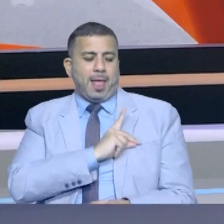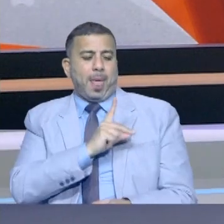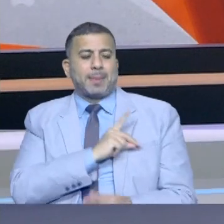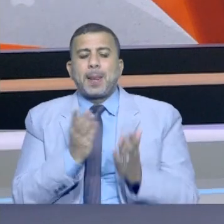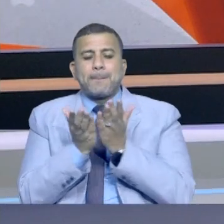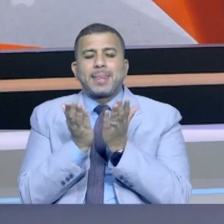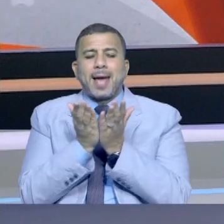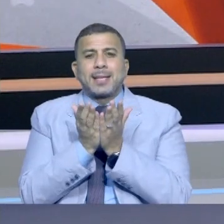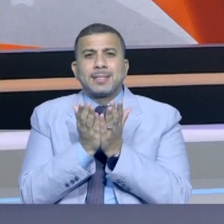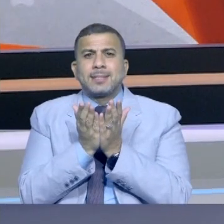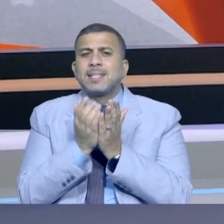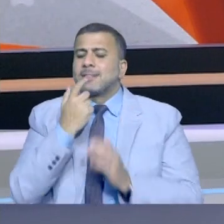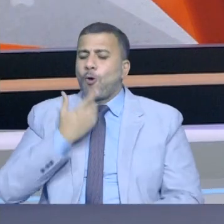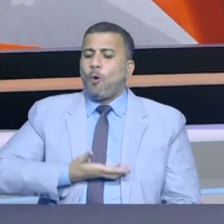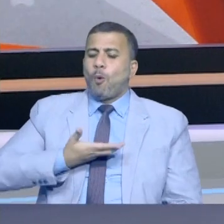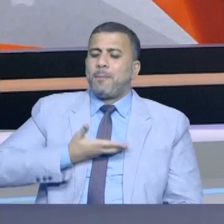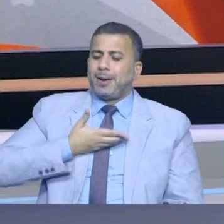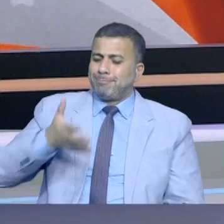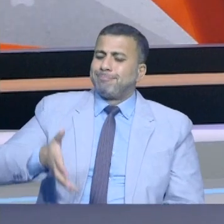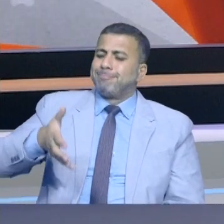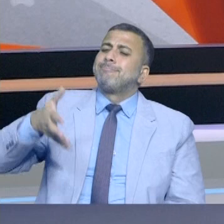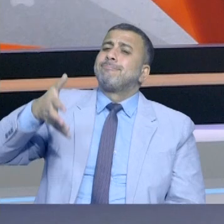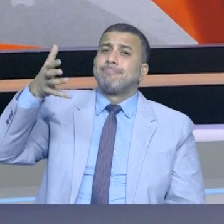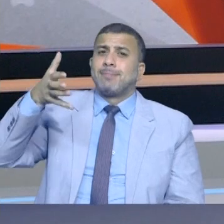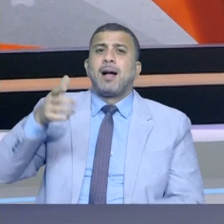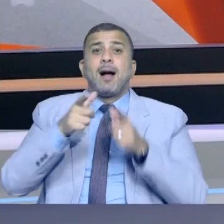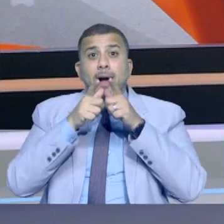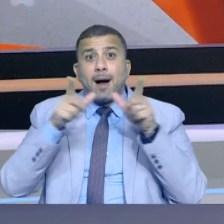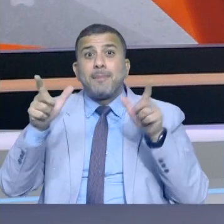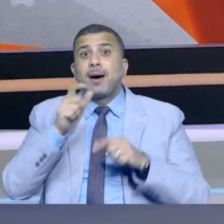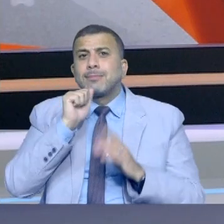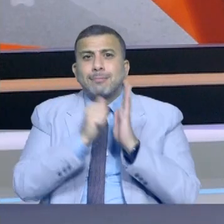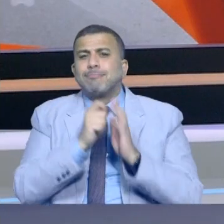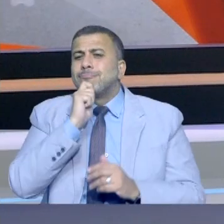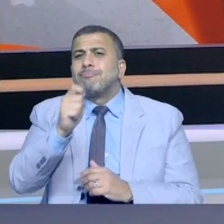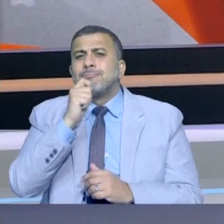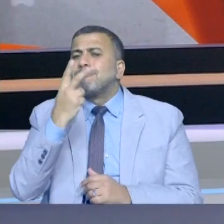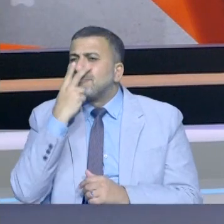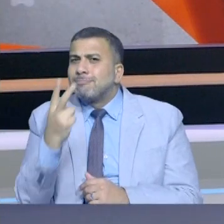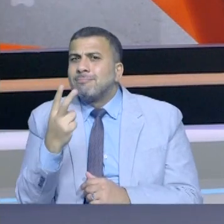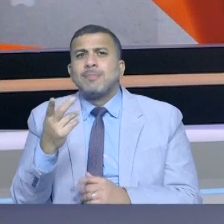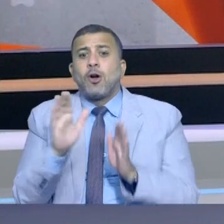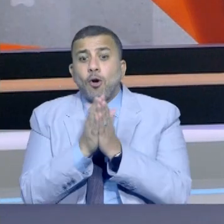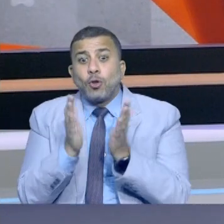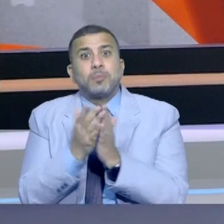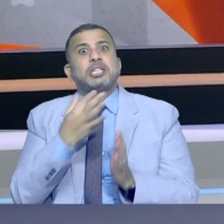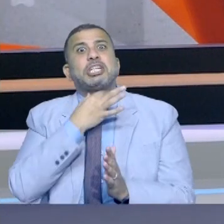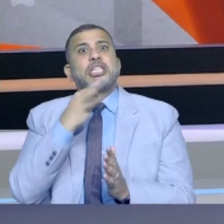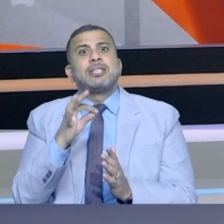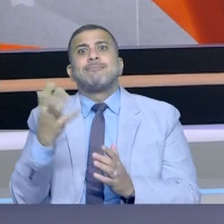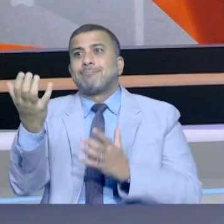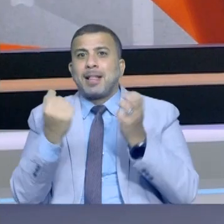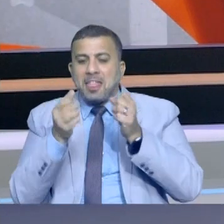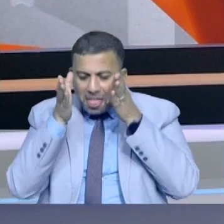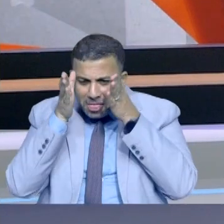المدارس بجميع فئاتهم العمرية، حيث رصدت أخبار الدار تجولهم في أركان المعرض لاستكشاف الكتب الجديدة التي